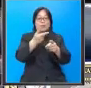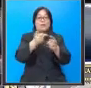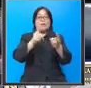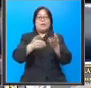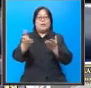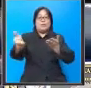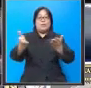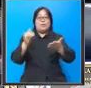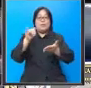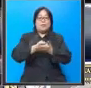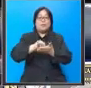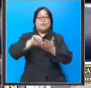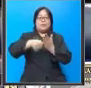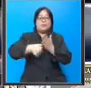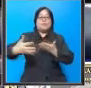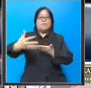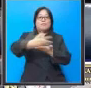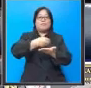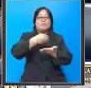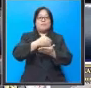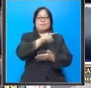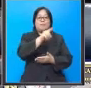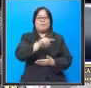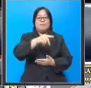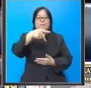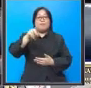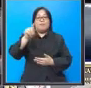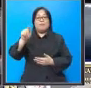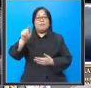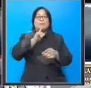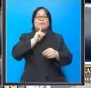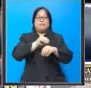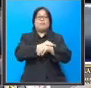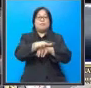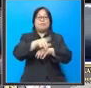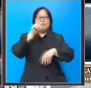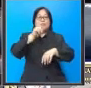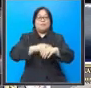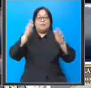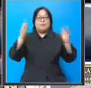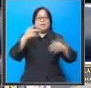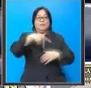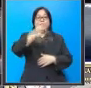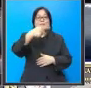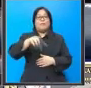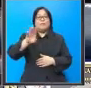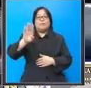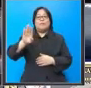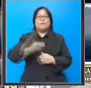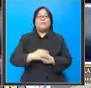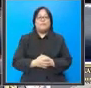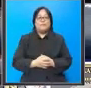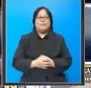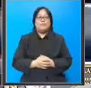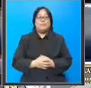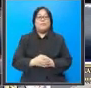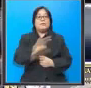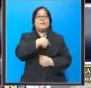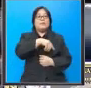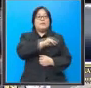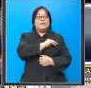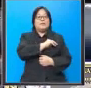penghematan yang menjadi sumber pendapatan utama zpt terjejas sepanjang tempoh perintah kau pergerakan pipi